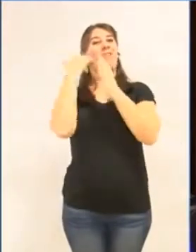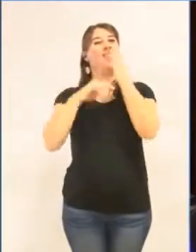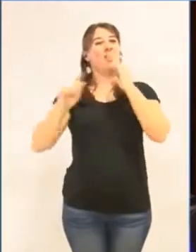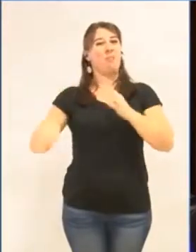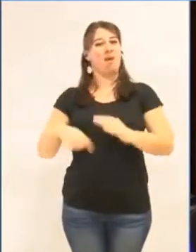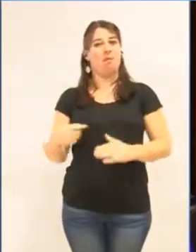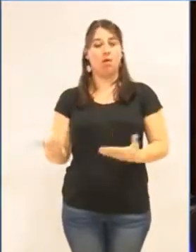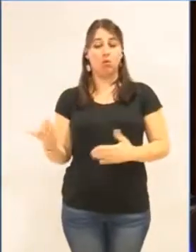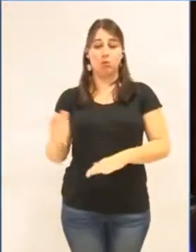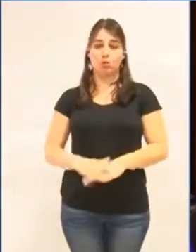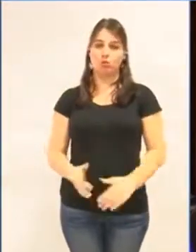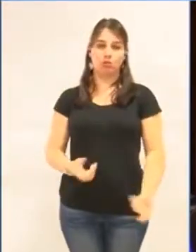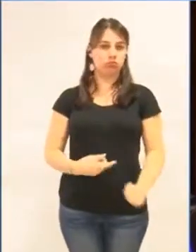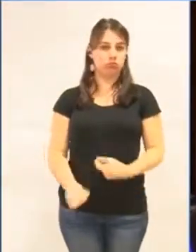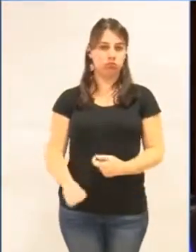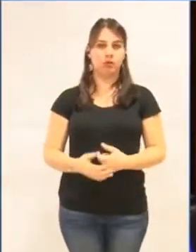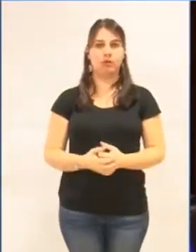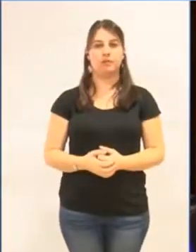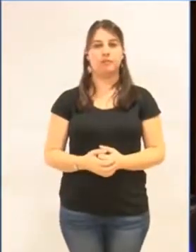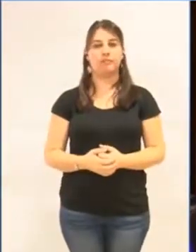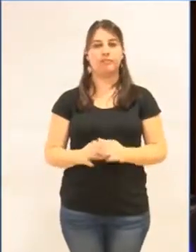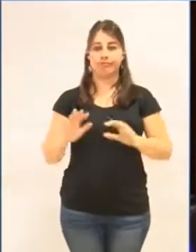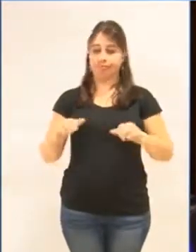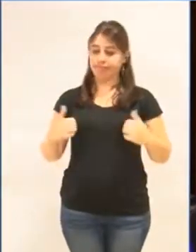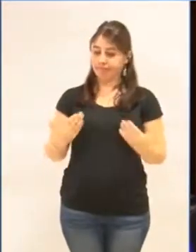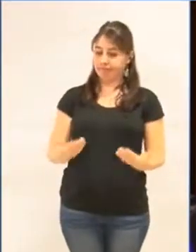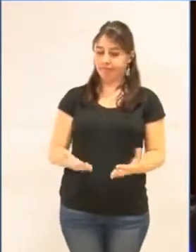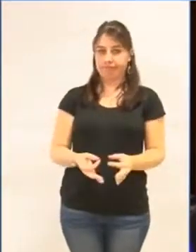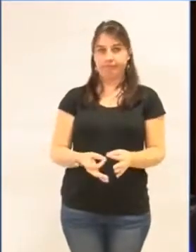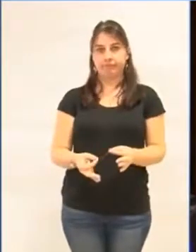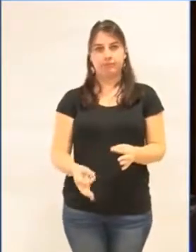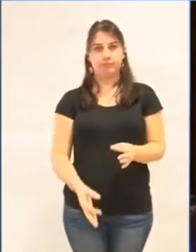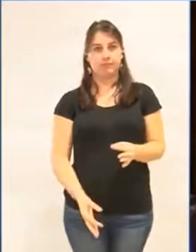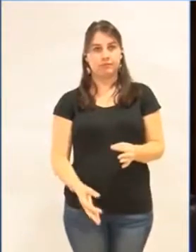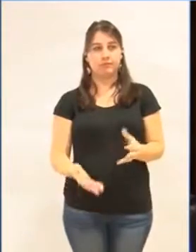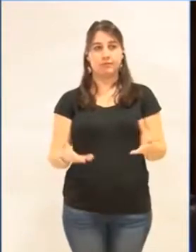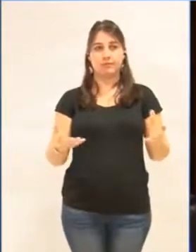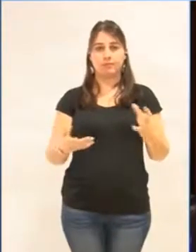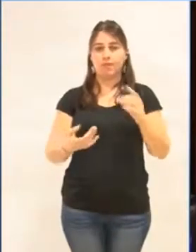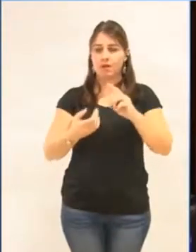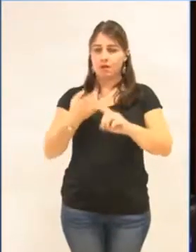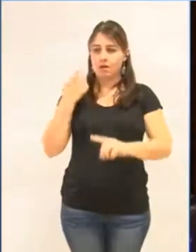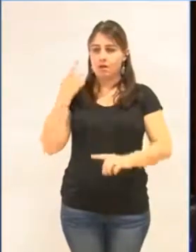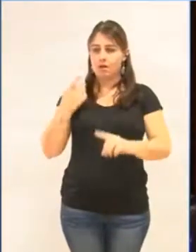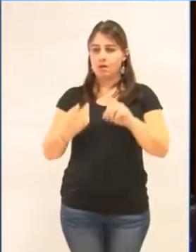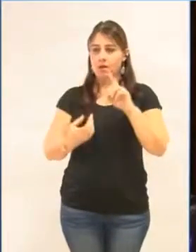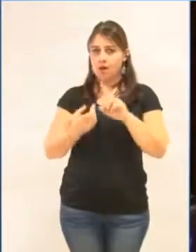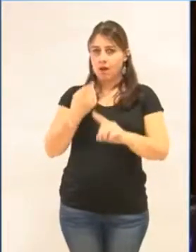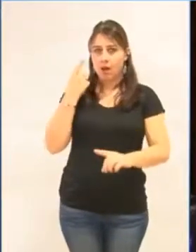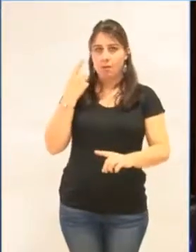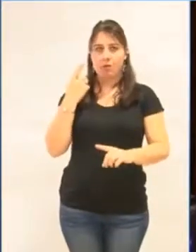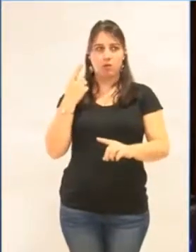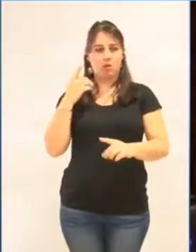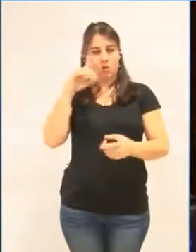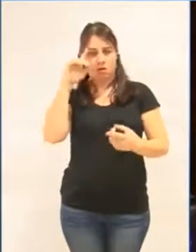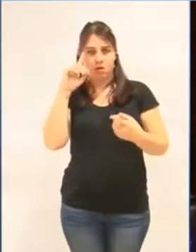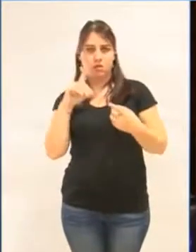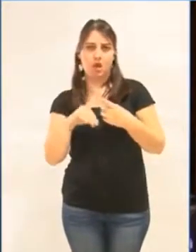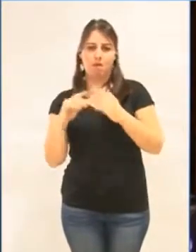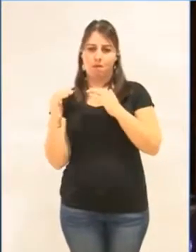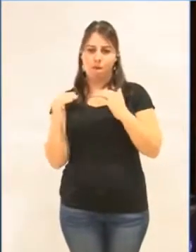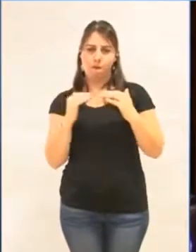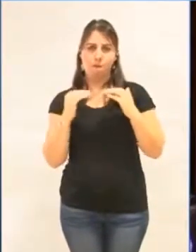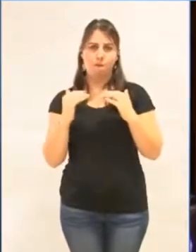tenir. Nous avons donc là un point majeur, commun, de